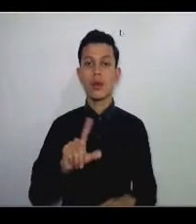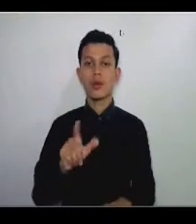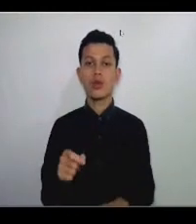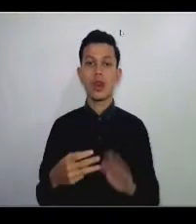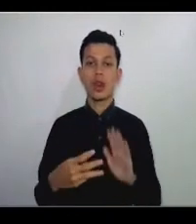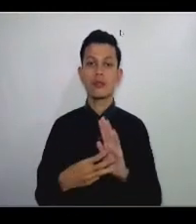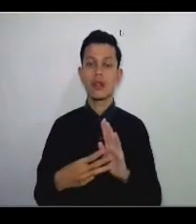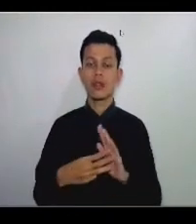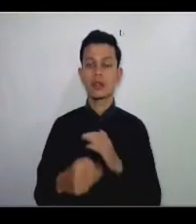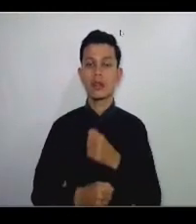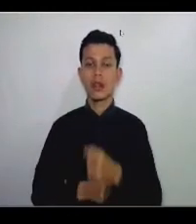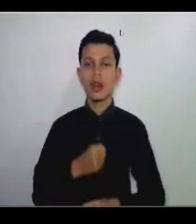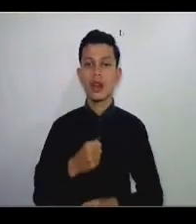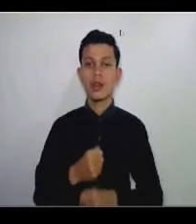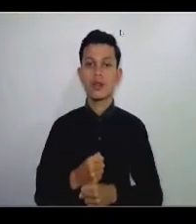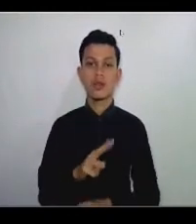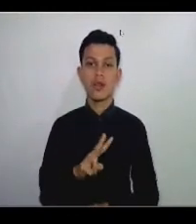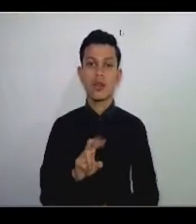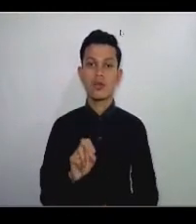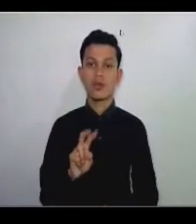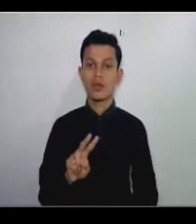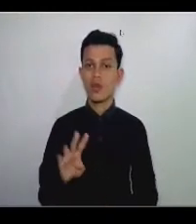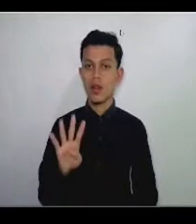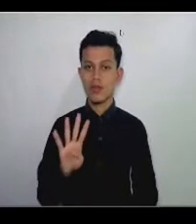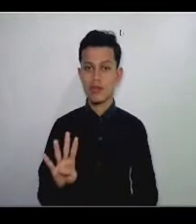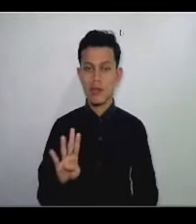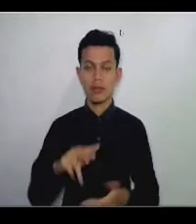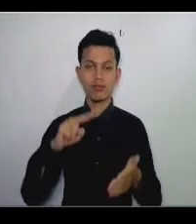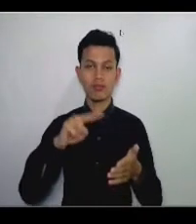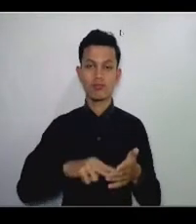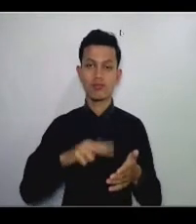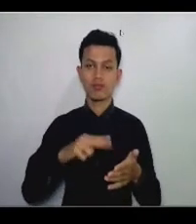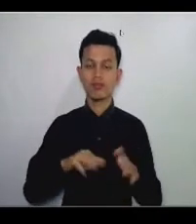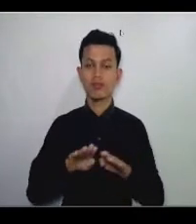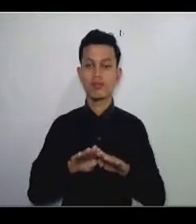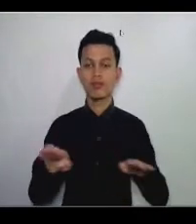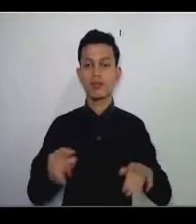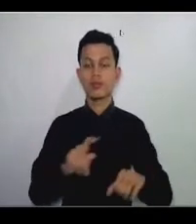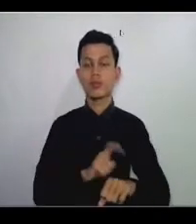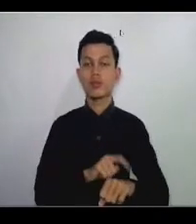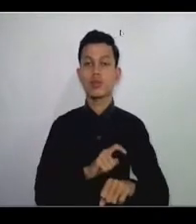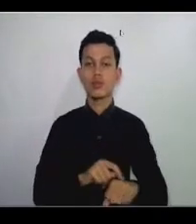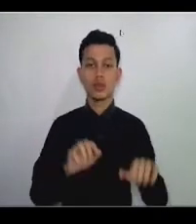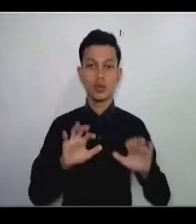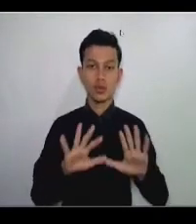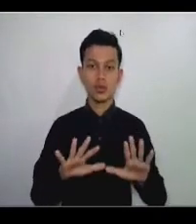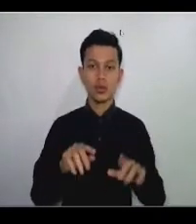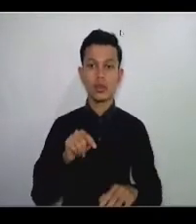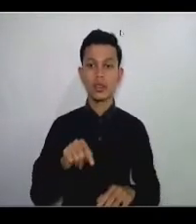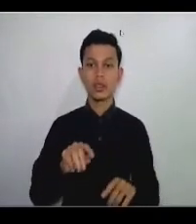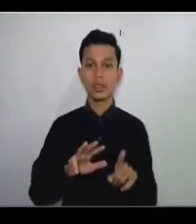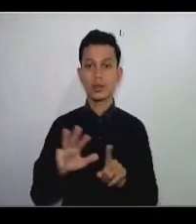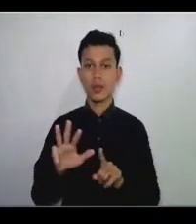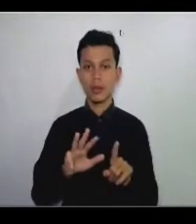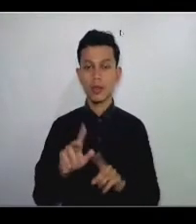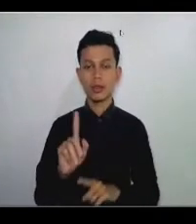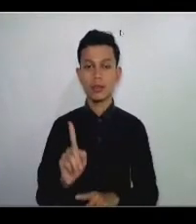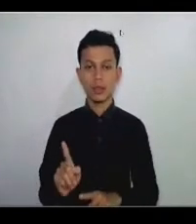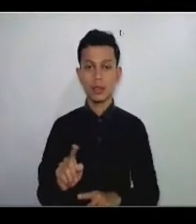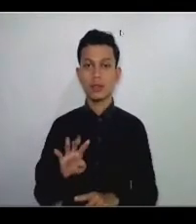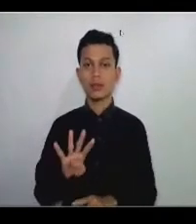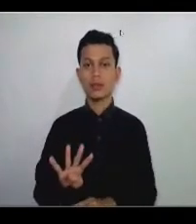tahun 2024 selesai diucapkan pukul 10 19it